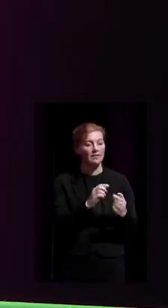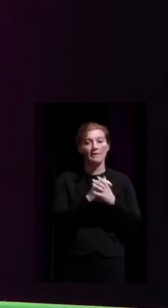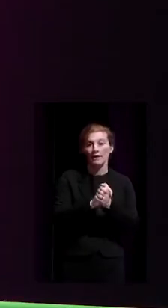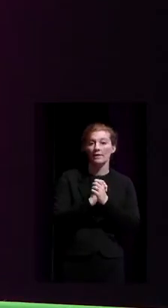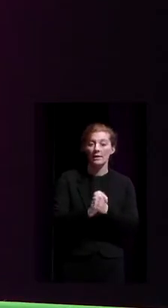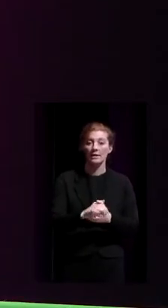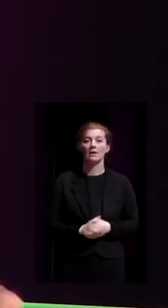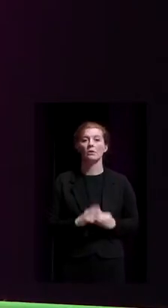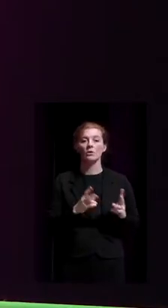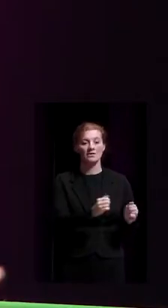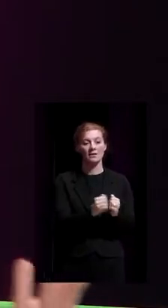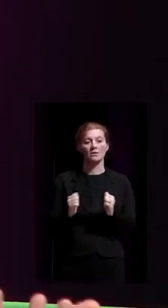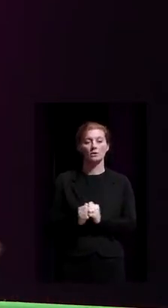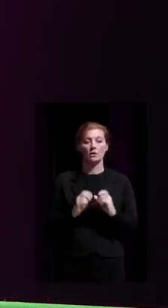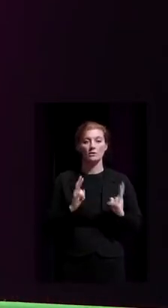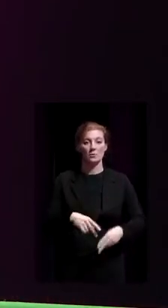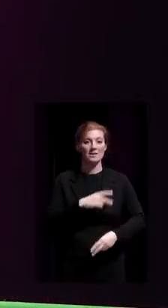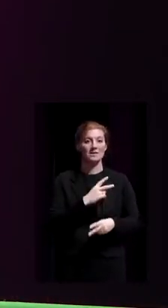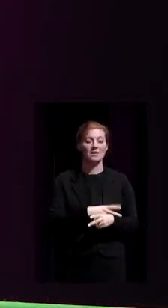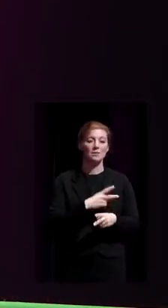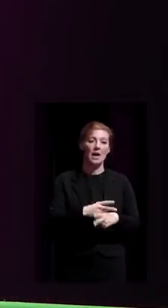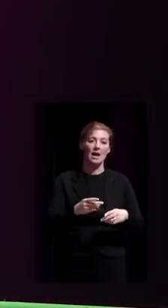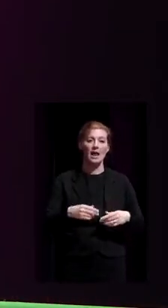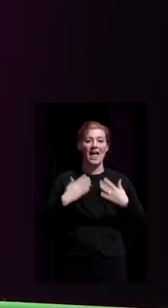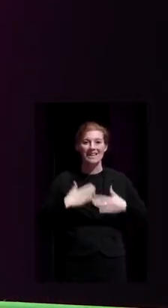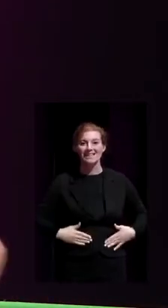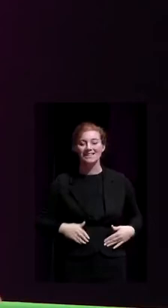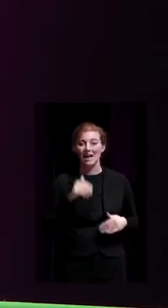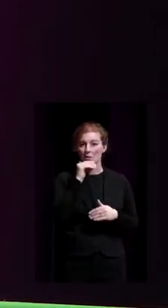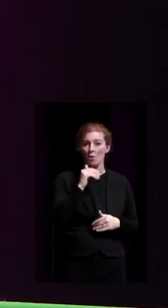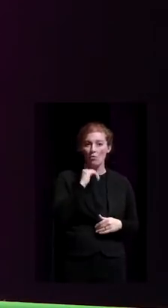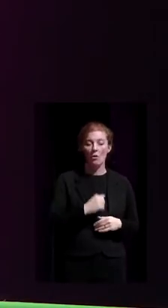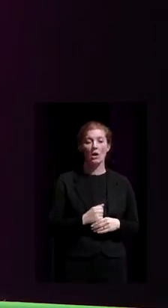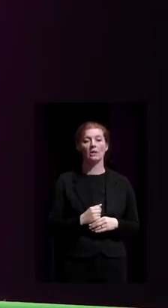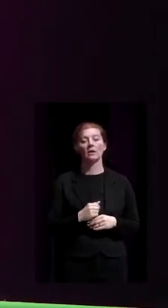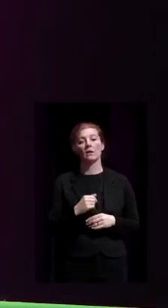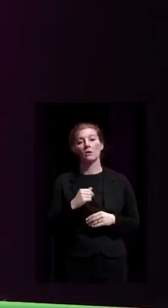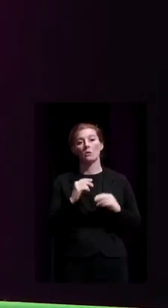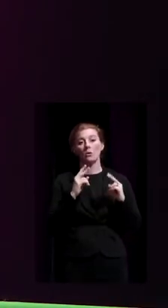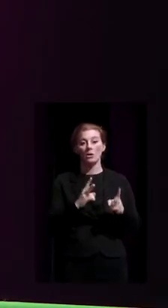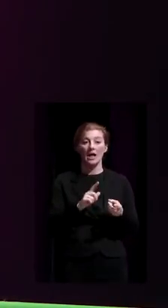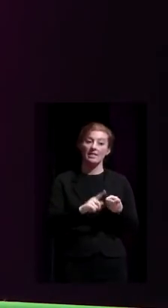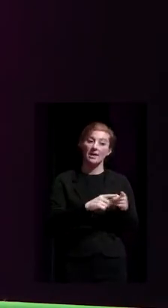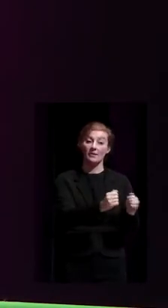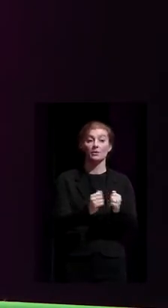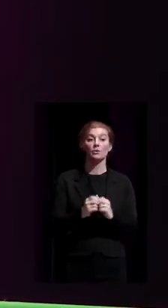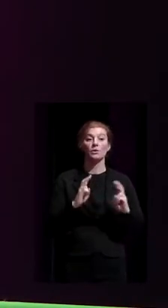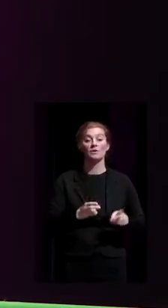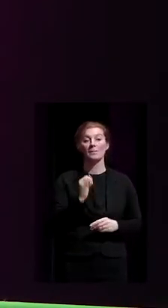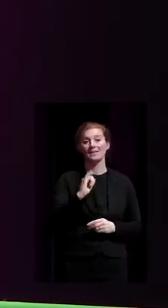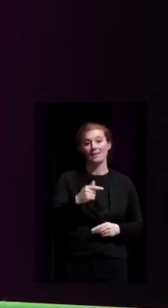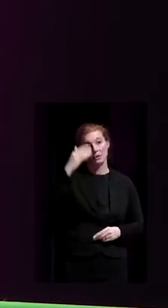som sexuell reproduktiv hälsa i tonåringen och andra faktorer som IT-färdighet. Så här har vi